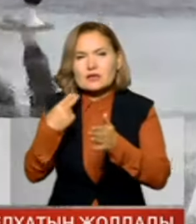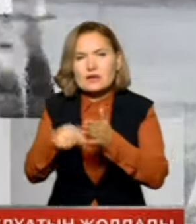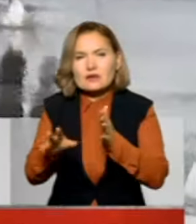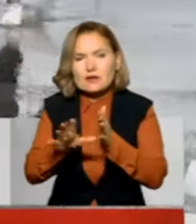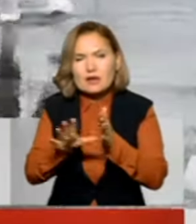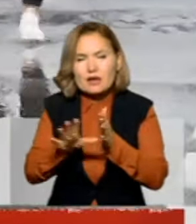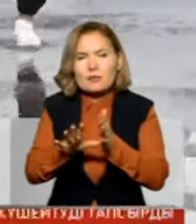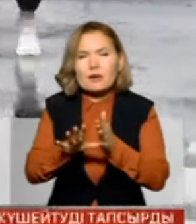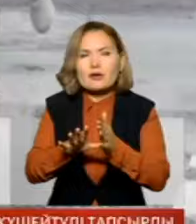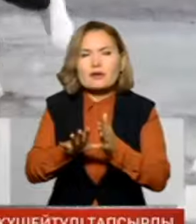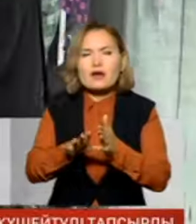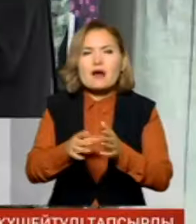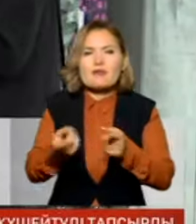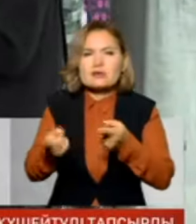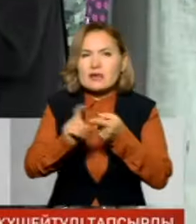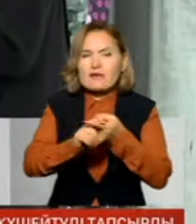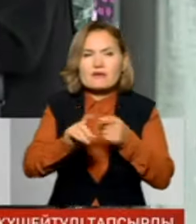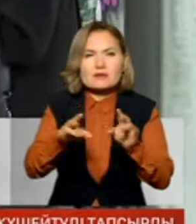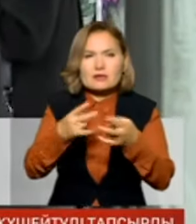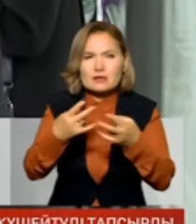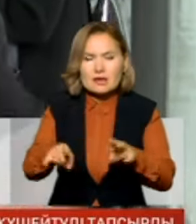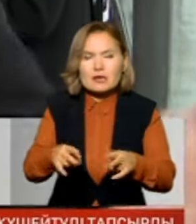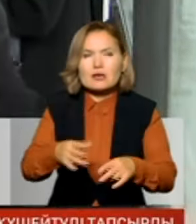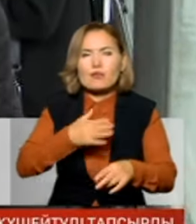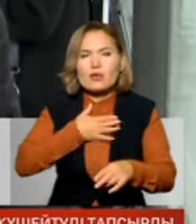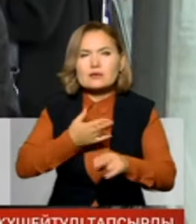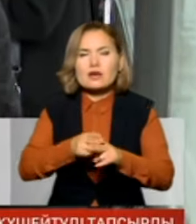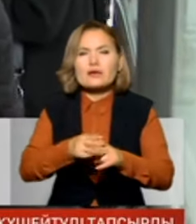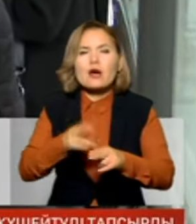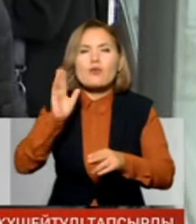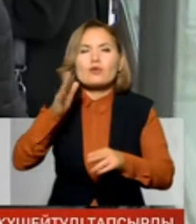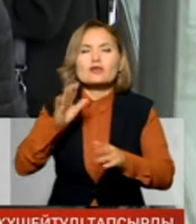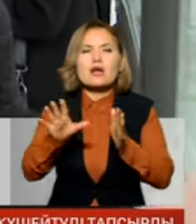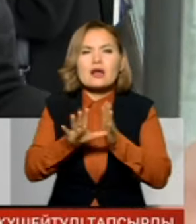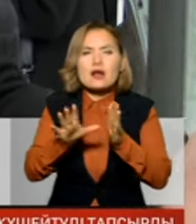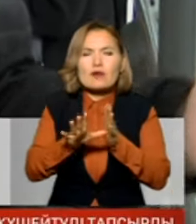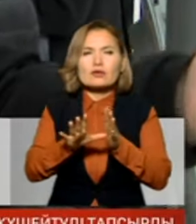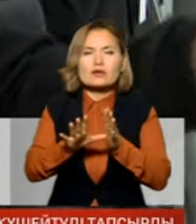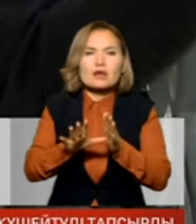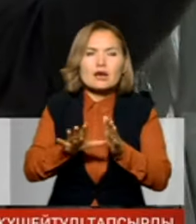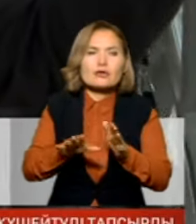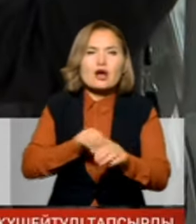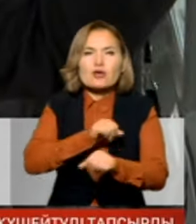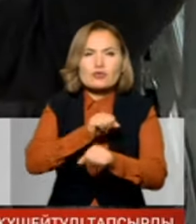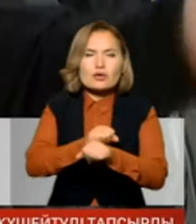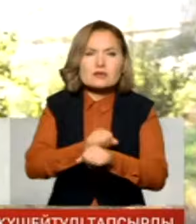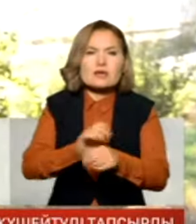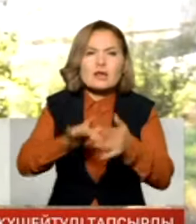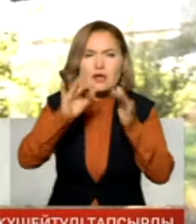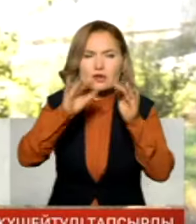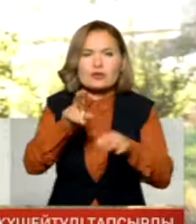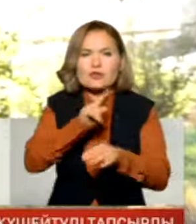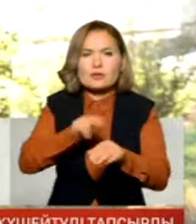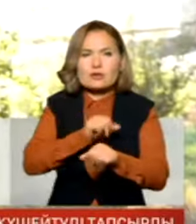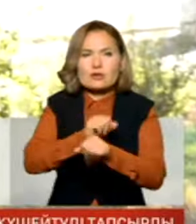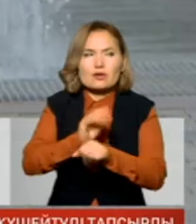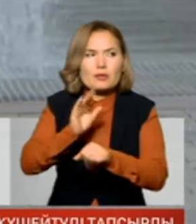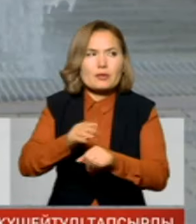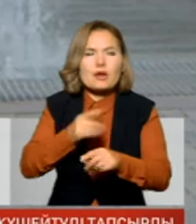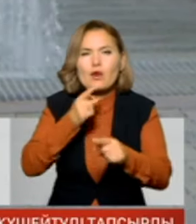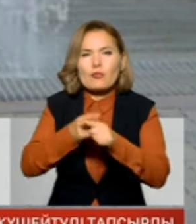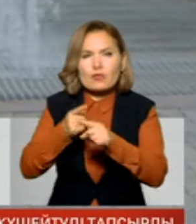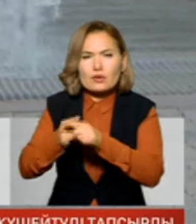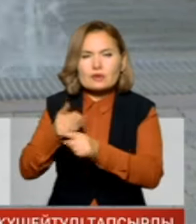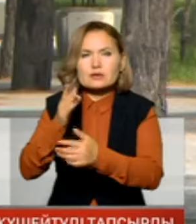там. Тәуелді болмауымыз керек. Иә, әрине, өткені ертең электричество болмай қалса интернет жұмыс бәрі тоқтап қалады. Оның плюстері көп.